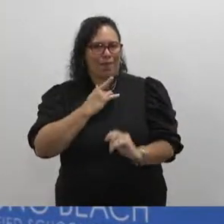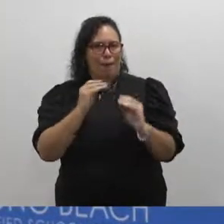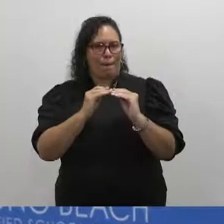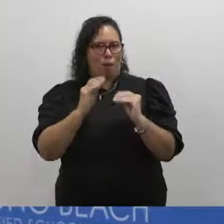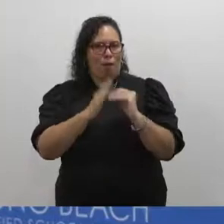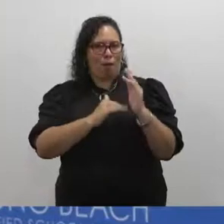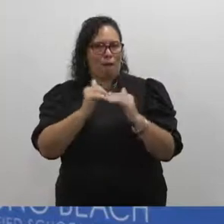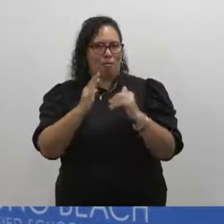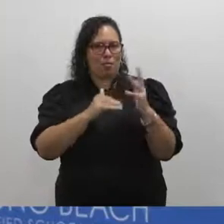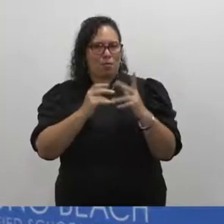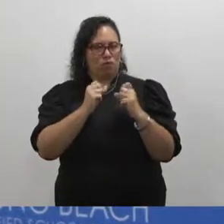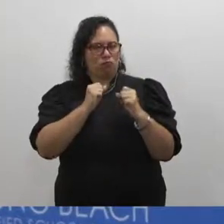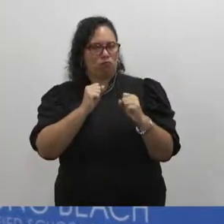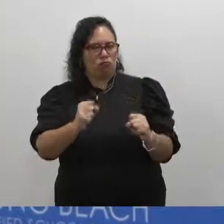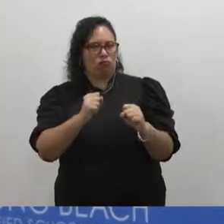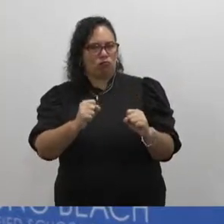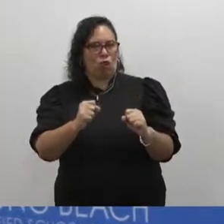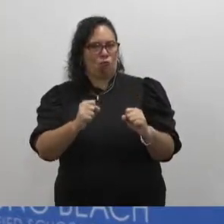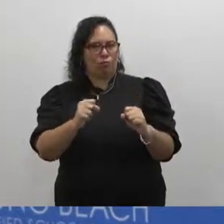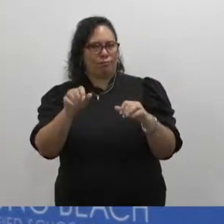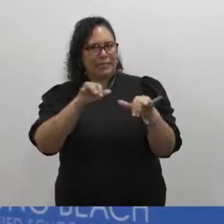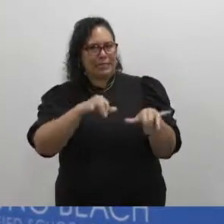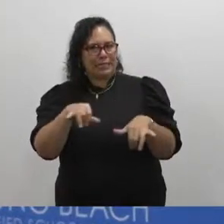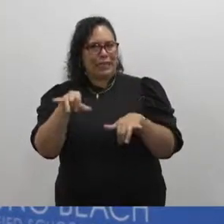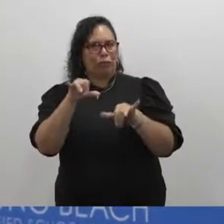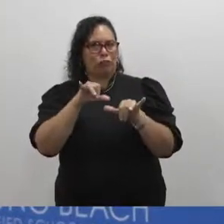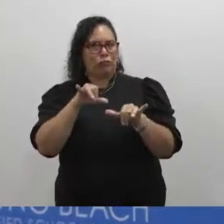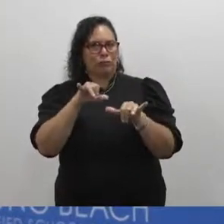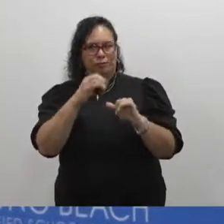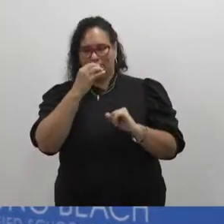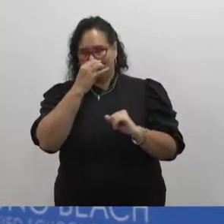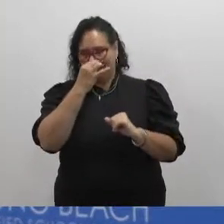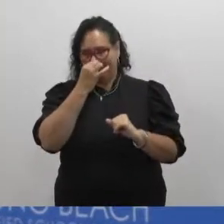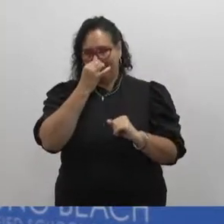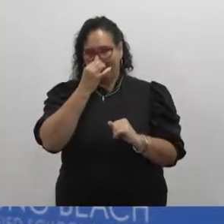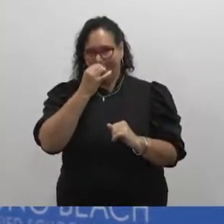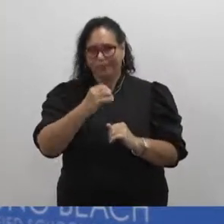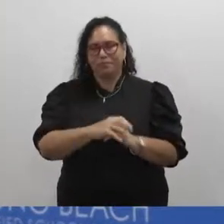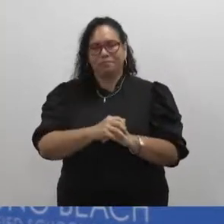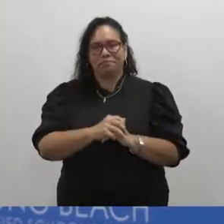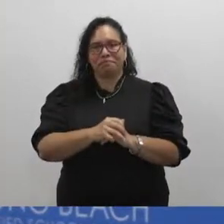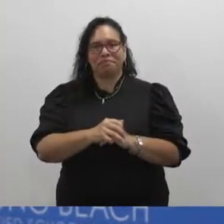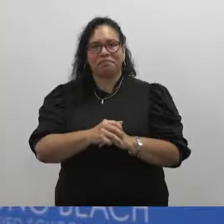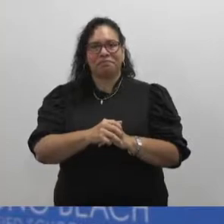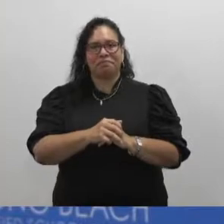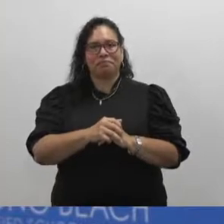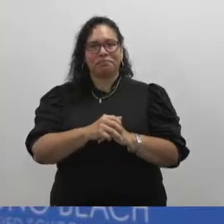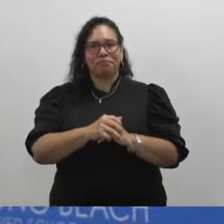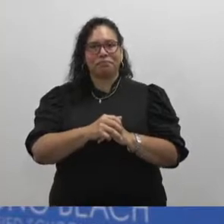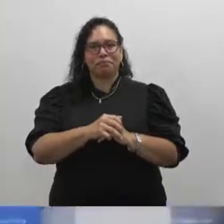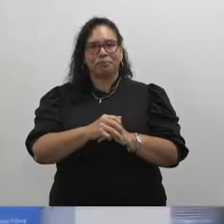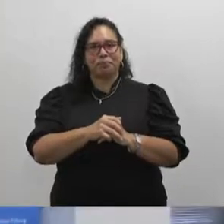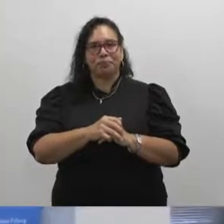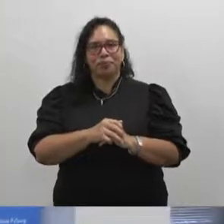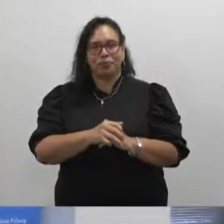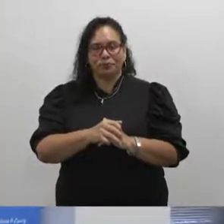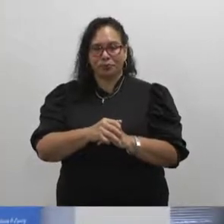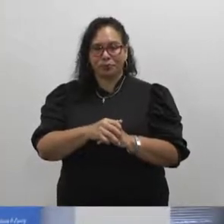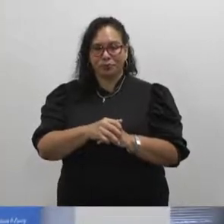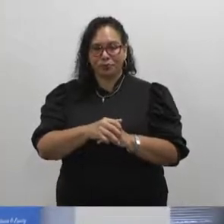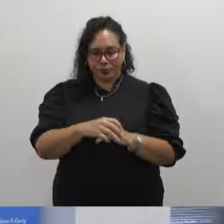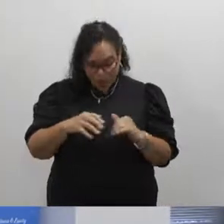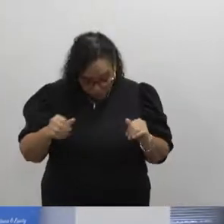យើងដាក់គោលដៅឲ្យបានខ្ពស់ឲ្យបានធំបើសិនជាយើងទទួលបានសម្រេចមិនបានទទួលសម្រេចគោលដៅនឹងទេក៏យើងបានសម្រេចគោលដៅតូចៗដែរម្ល៉េះសម្រាប់ខ្លួនខ្ញុំបើសិនជាយើងអាច bằng cả stong đa cùng rất stong